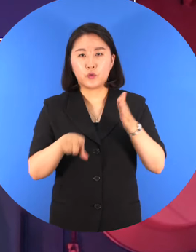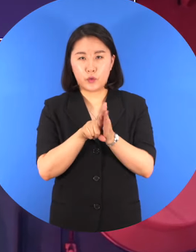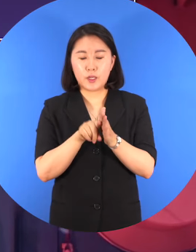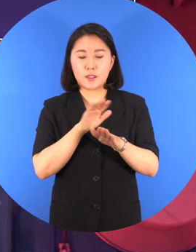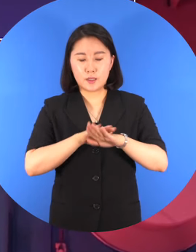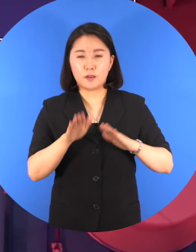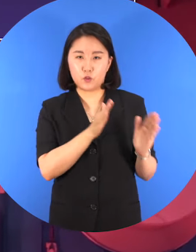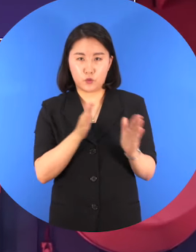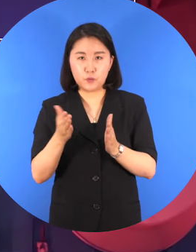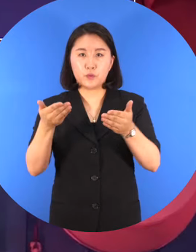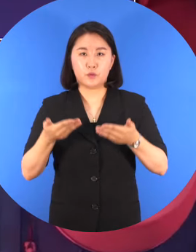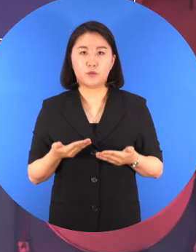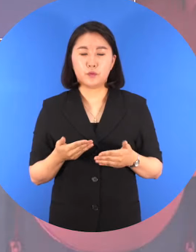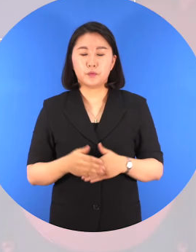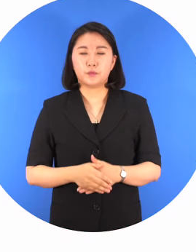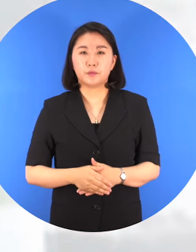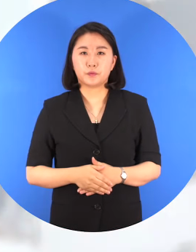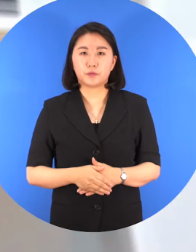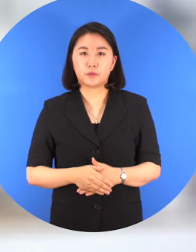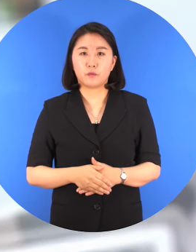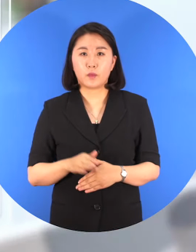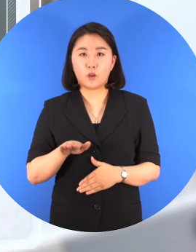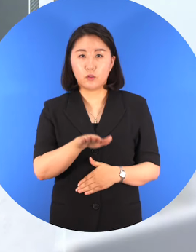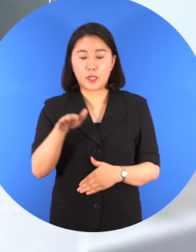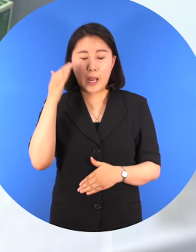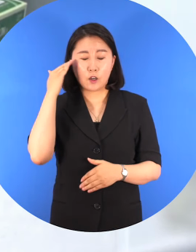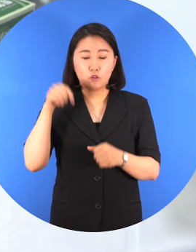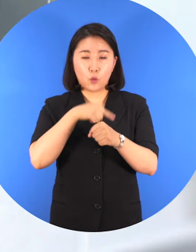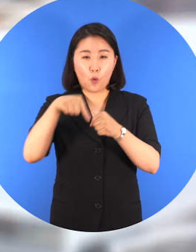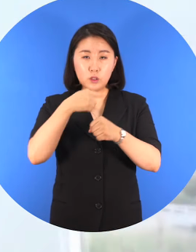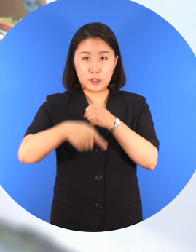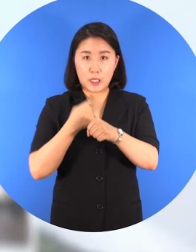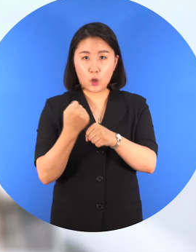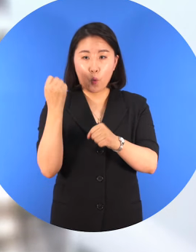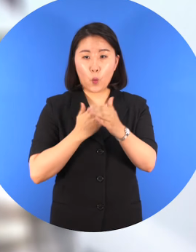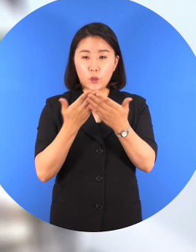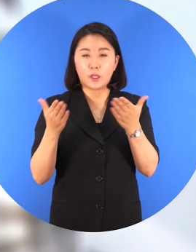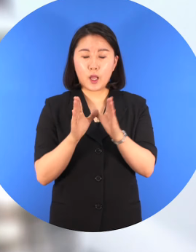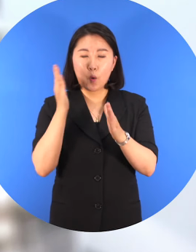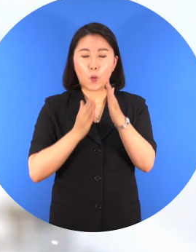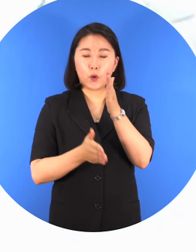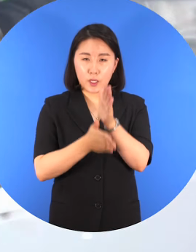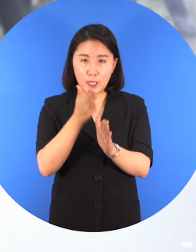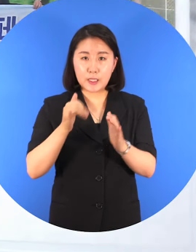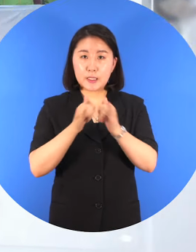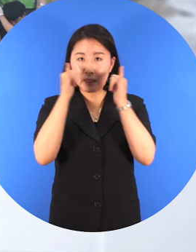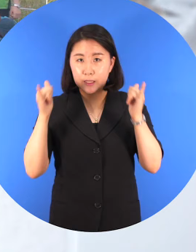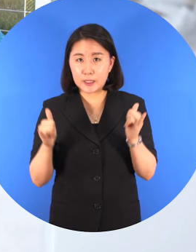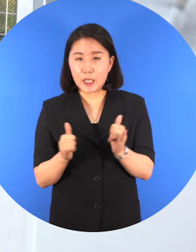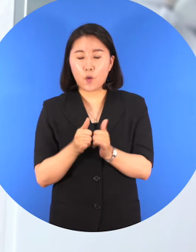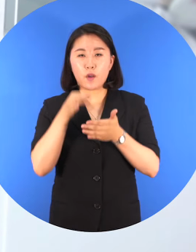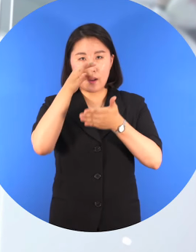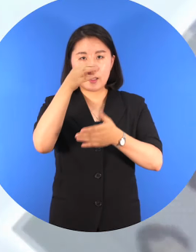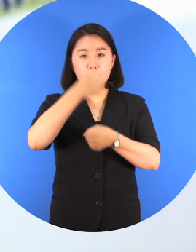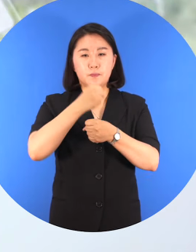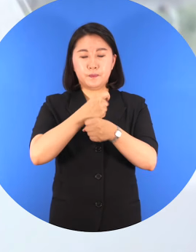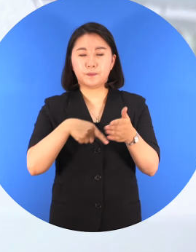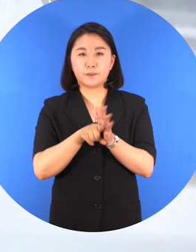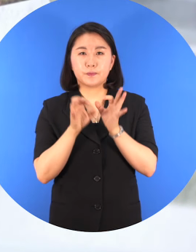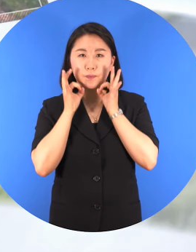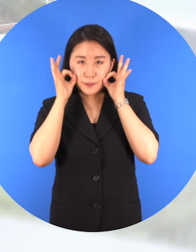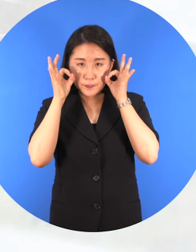착실하게 준비하고 있습니다. 아울러 우리 한국원자력환경공단은 공공기관으로서 사회적 가치 창출을